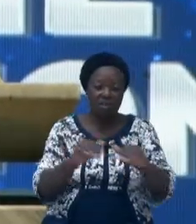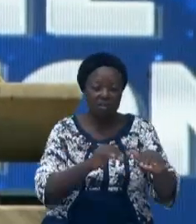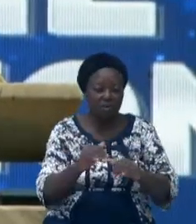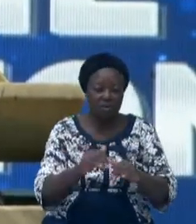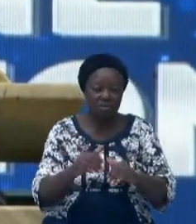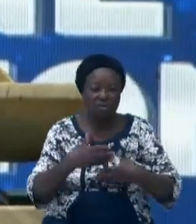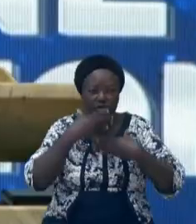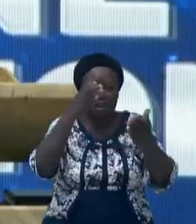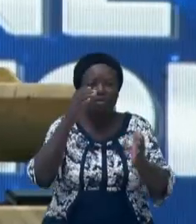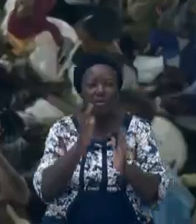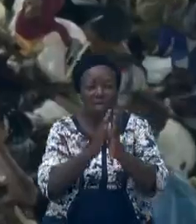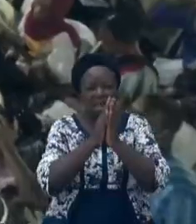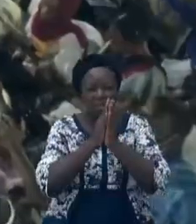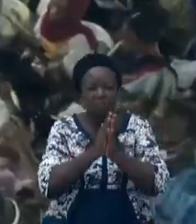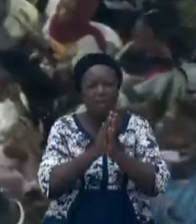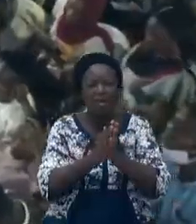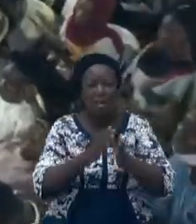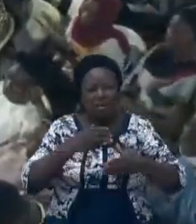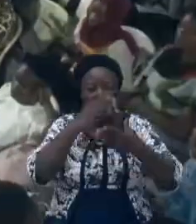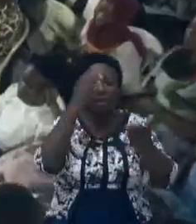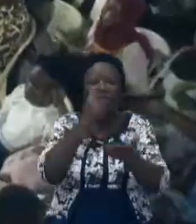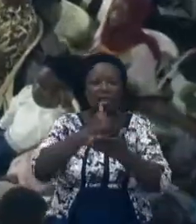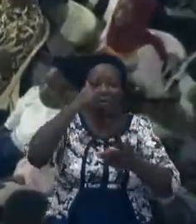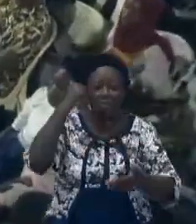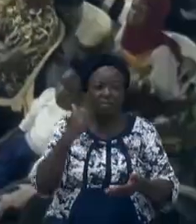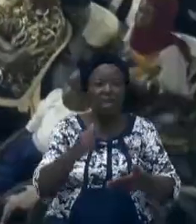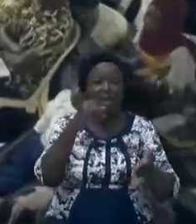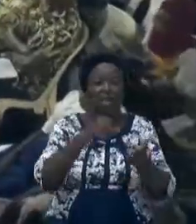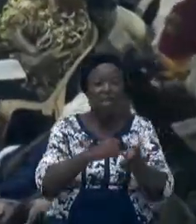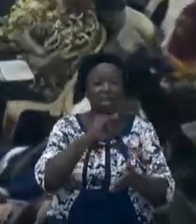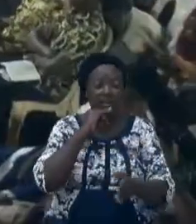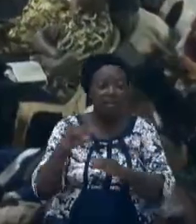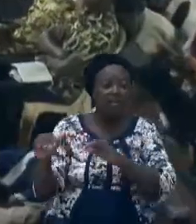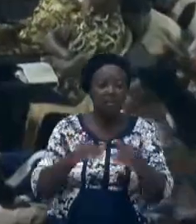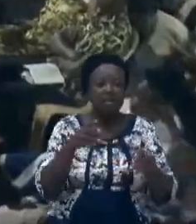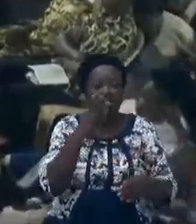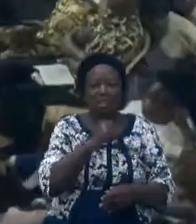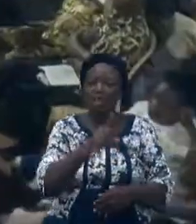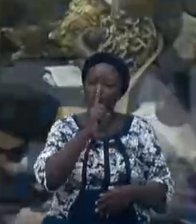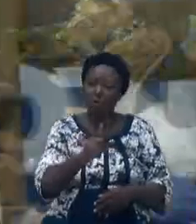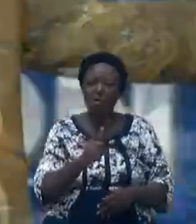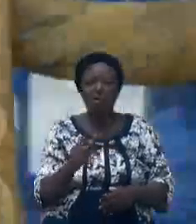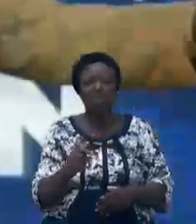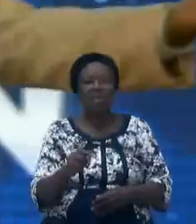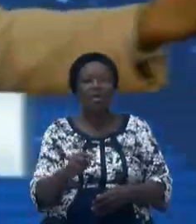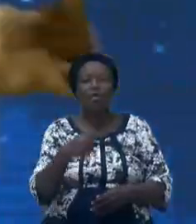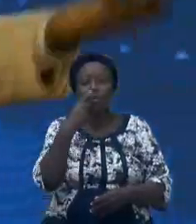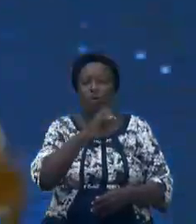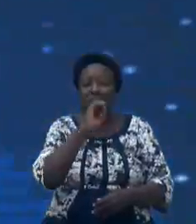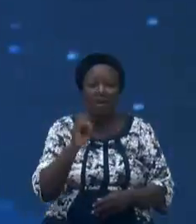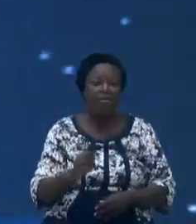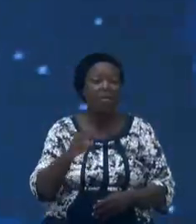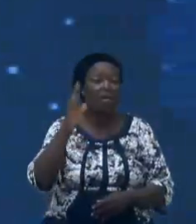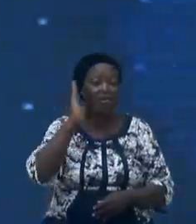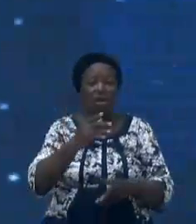je n'ai pas entendu ton amène là bas c'est fait s'est il ya l'assurance